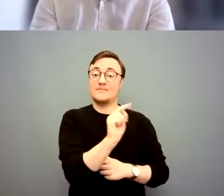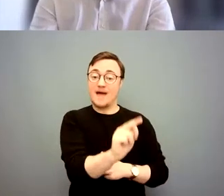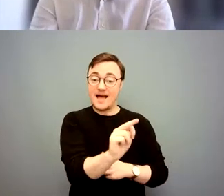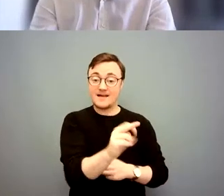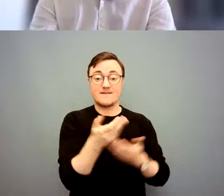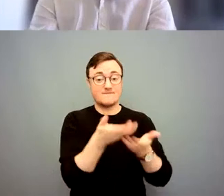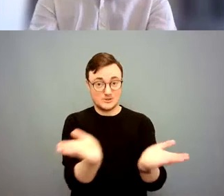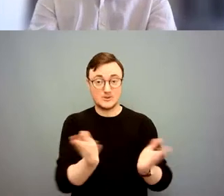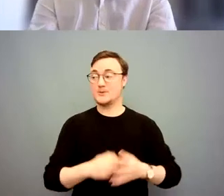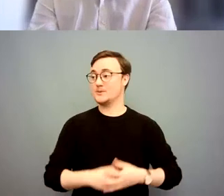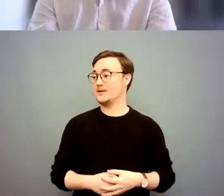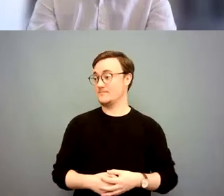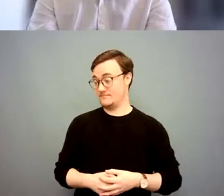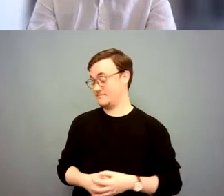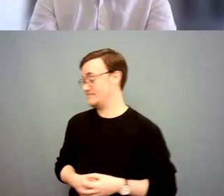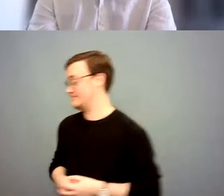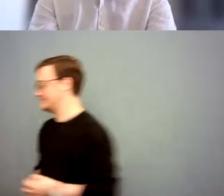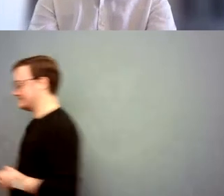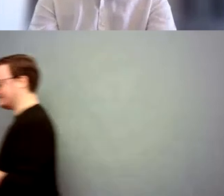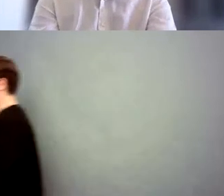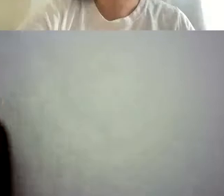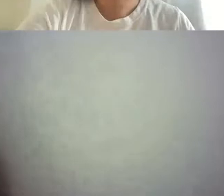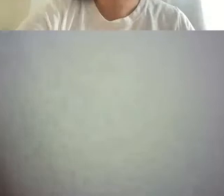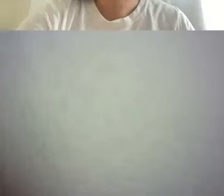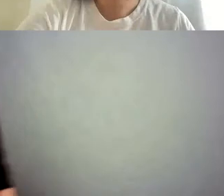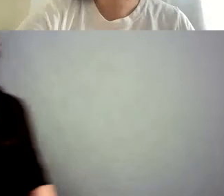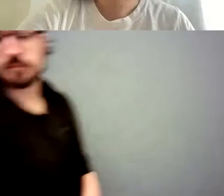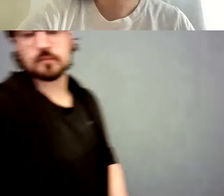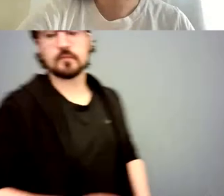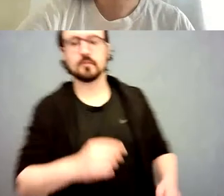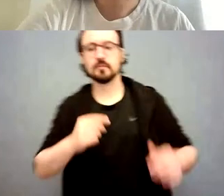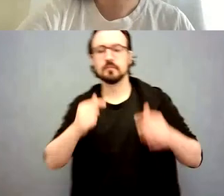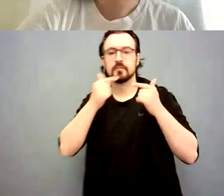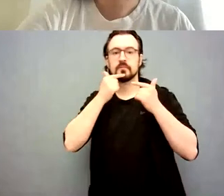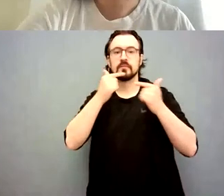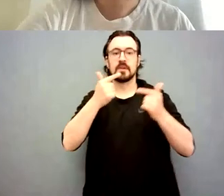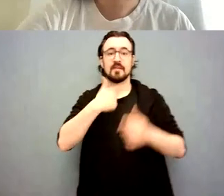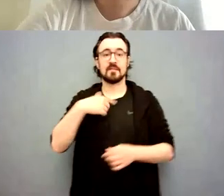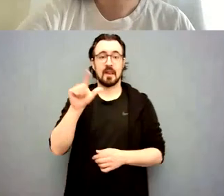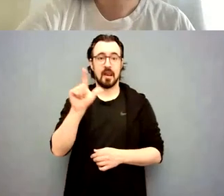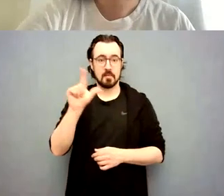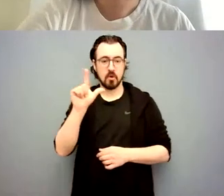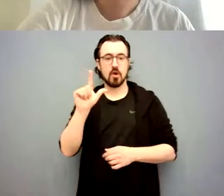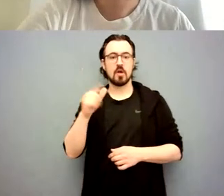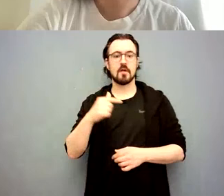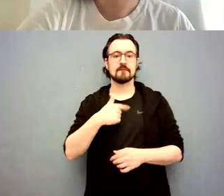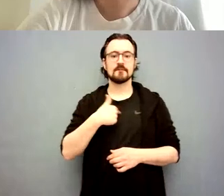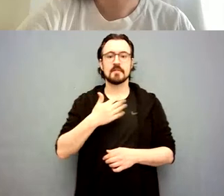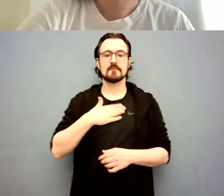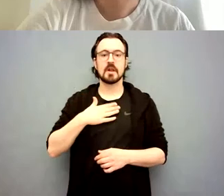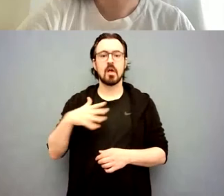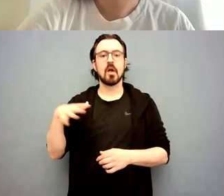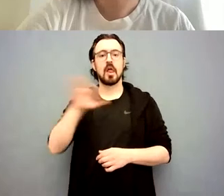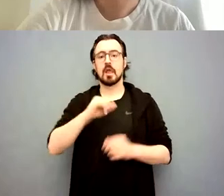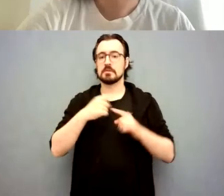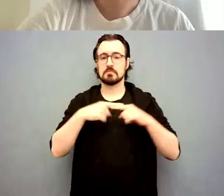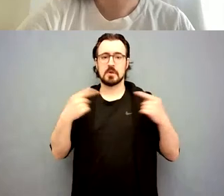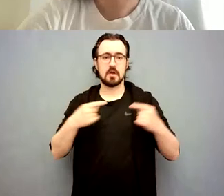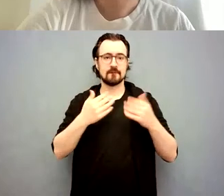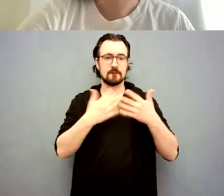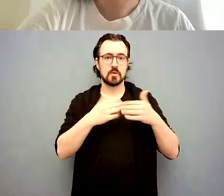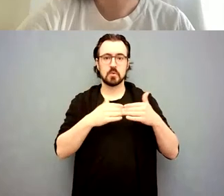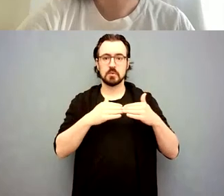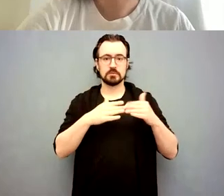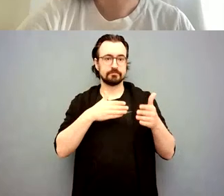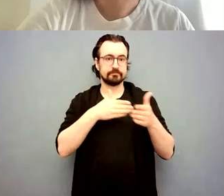Varsågod. Så, tack så mycket. Vi liberaler, vi vill ju att alla, oavsett